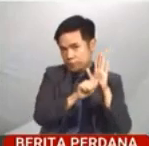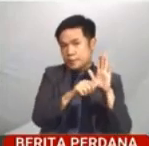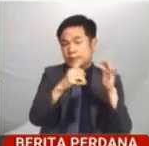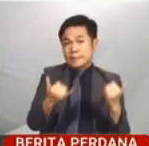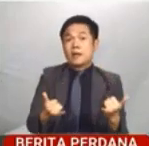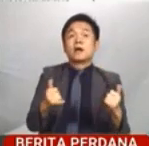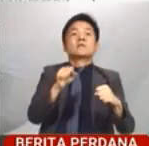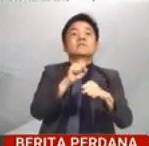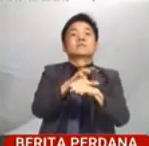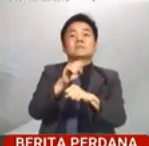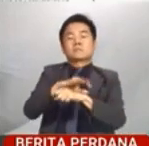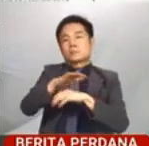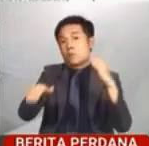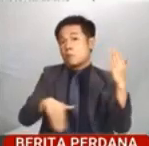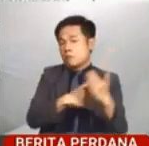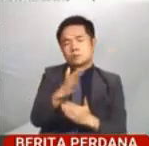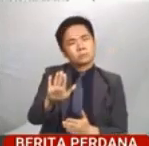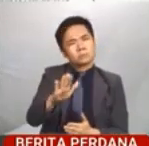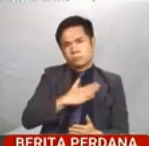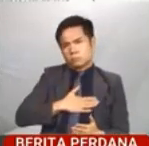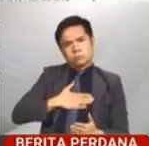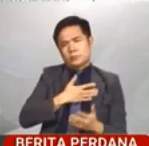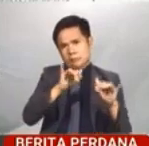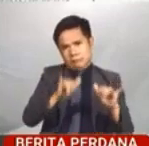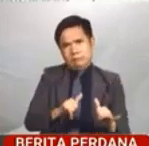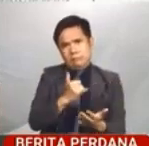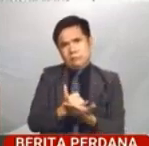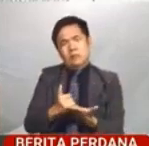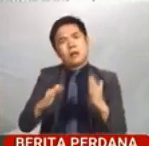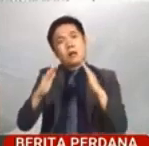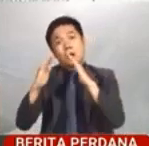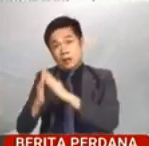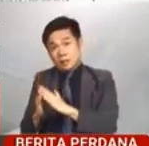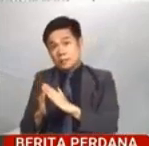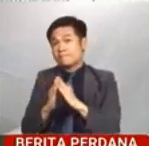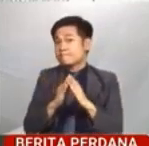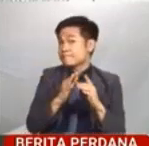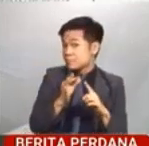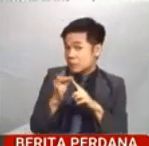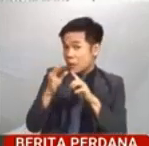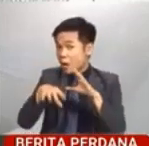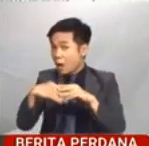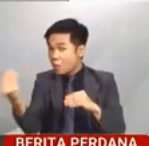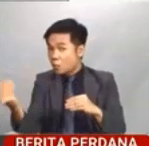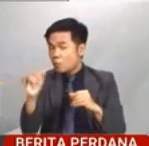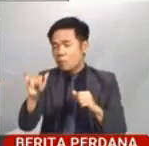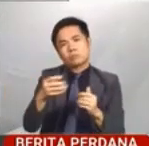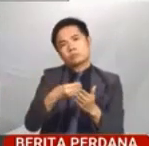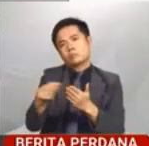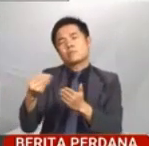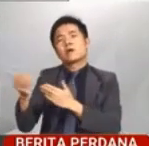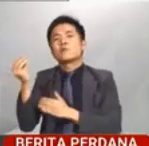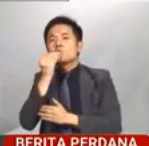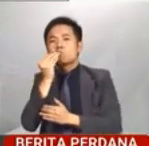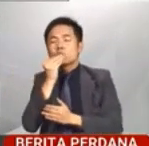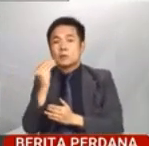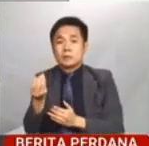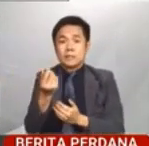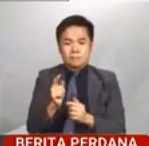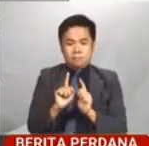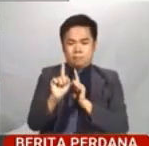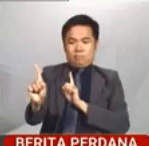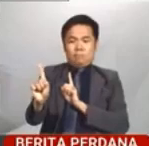menasihatkan orang ramai supaya berada di rumah sepanjang masa kecuali bagi memenuhi keperluan asas mereka juga diminta mengamalkan cara